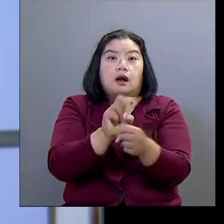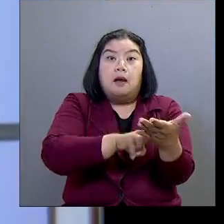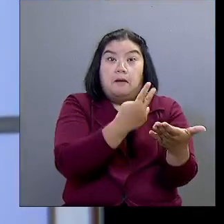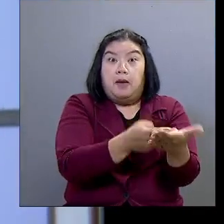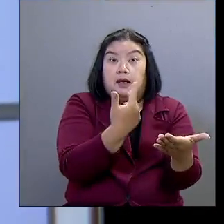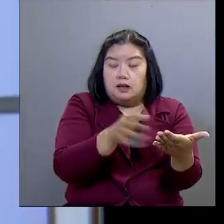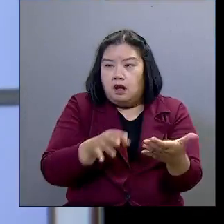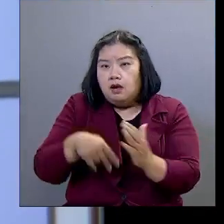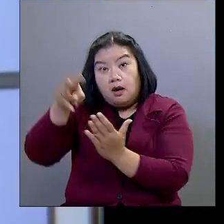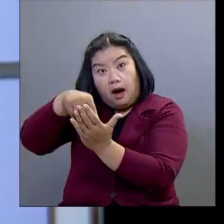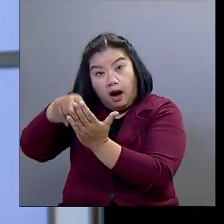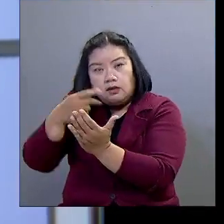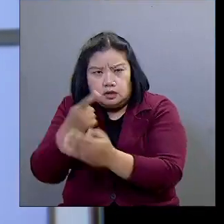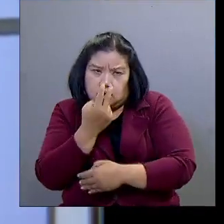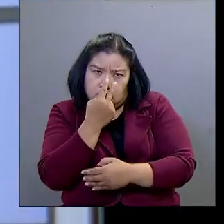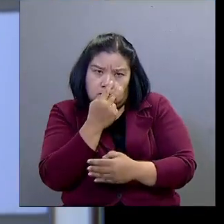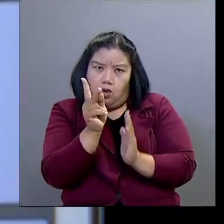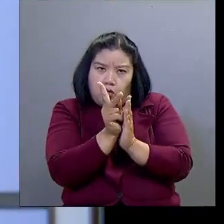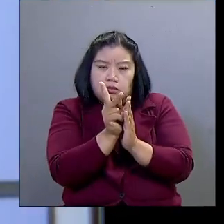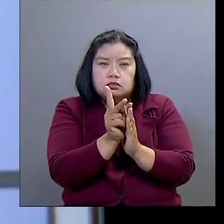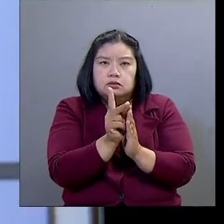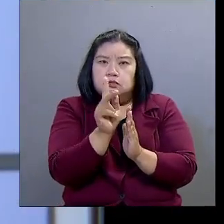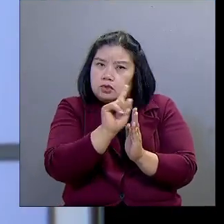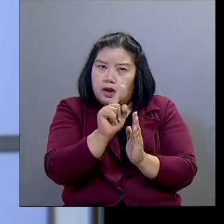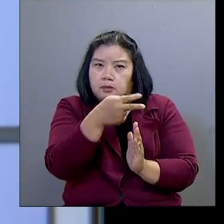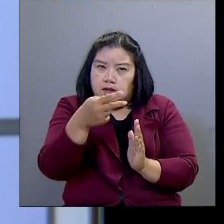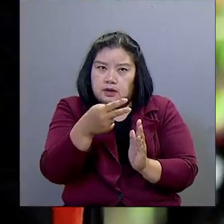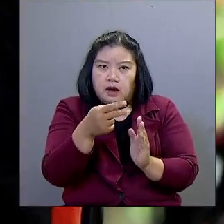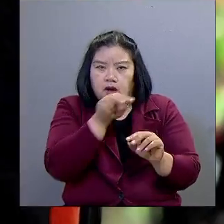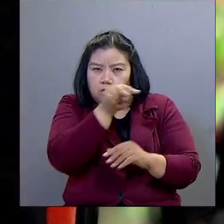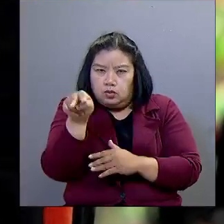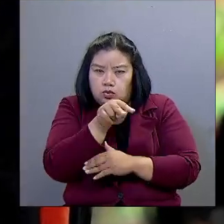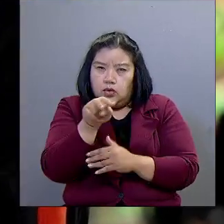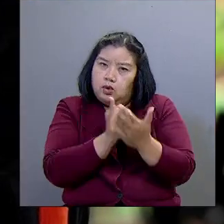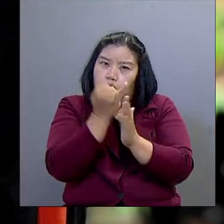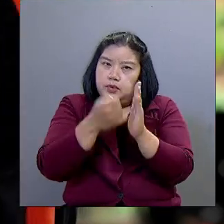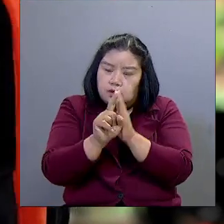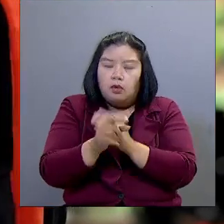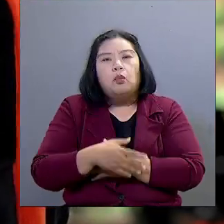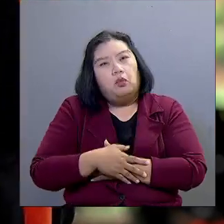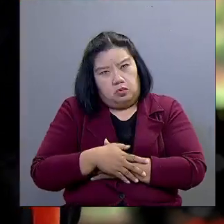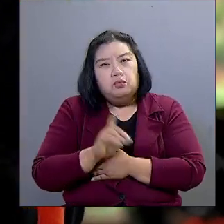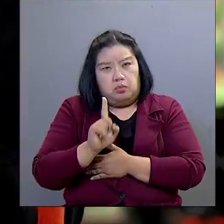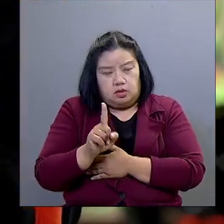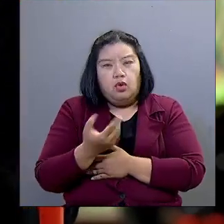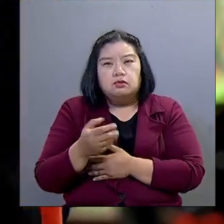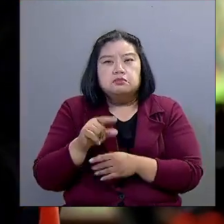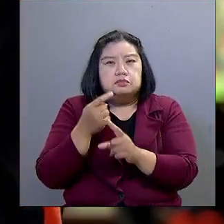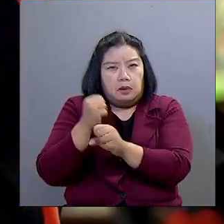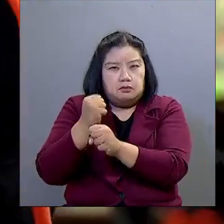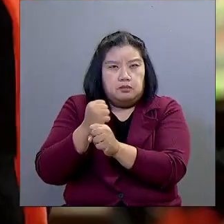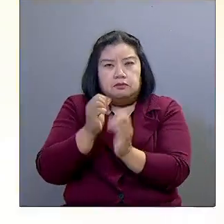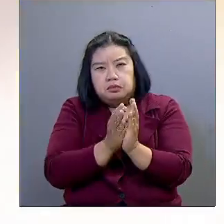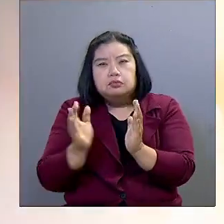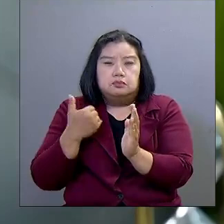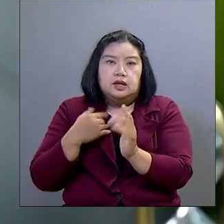จหลายขั้นตอนเพื่อความถูกต้องอะไรอย่างเงี้ยค่ะมันก็เลยอาจจะต้องใช้ระยะเวลานิดนึงแต่ว่าจะพยายามทำให้มันเร็ว